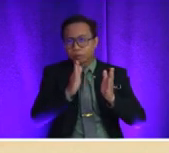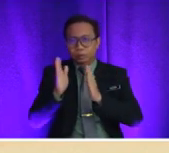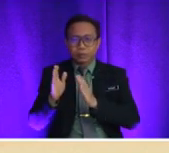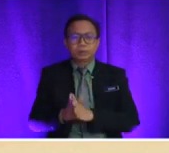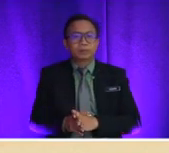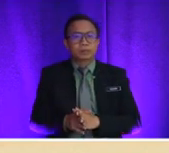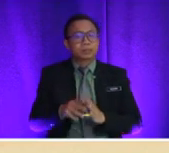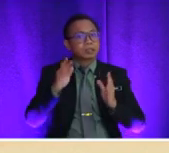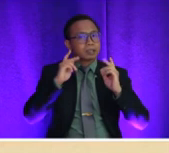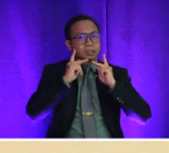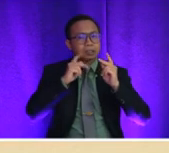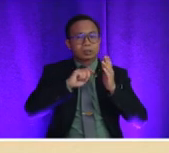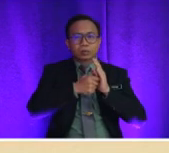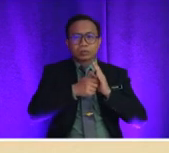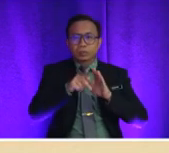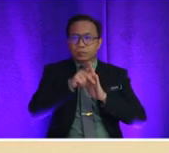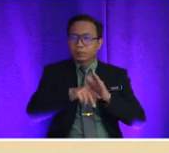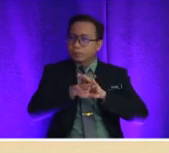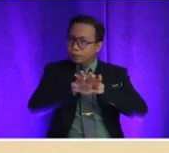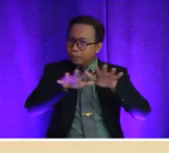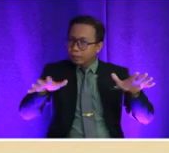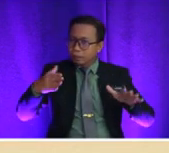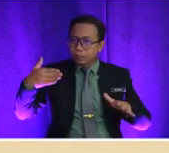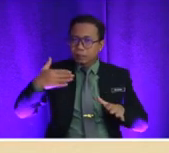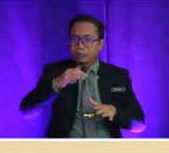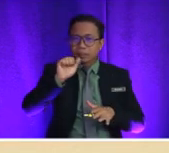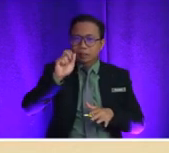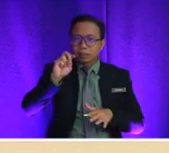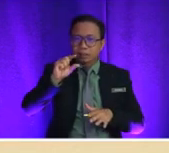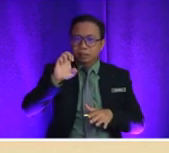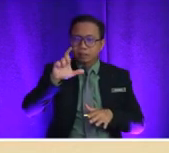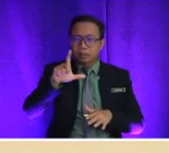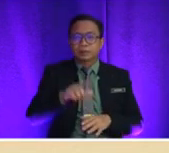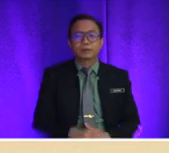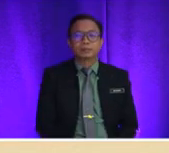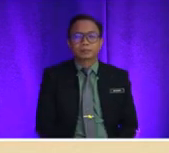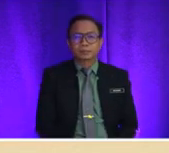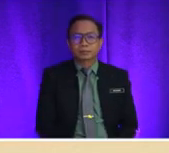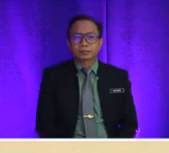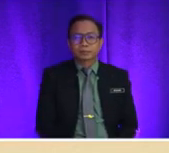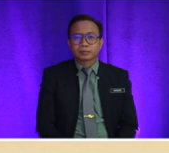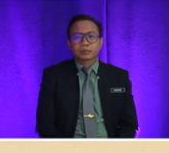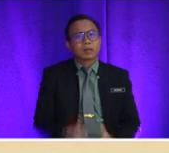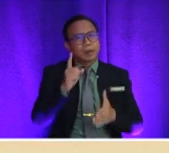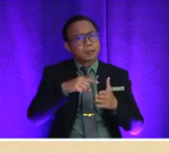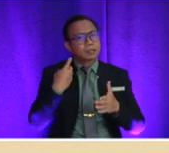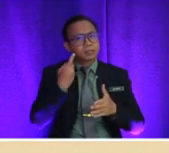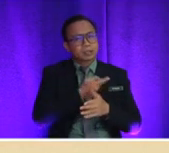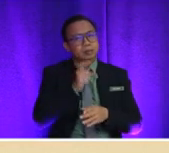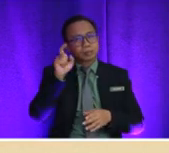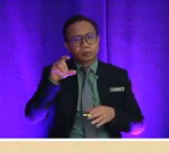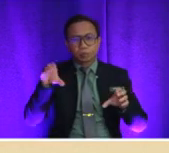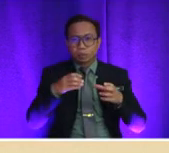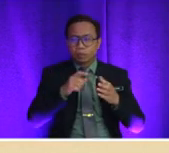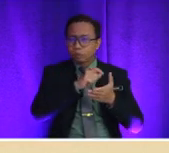kata kuncinya pembiakan ikan yang tidak mengikut urutan Jadi aku perlu kita buat lah